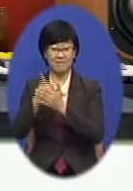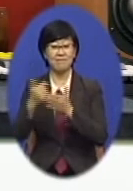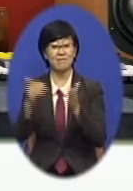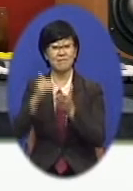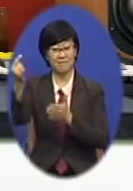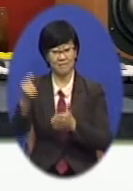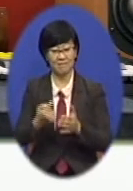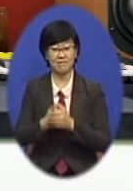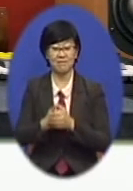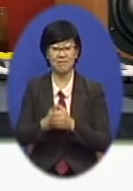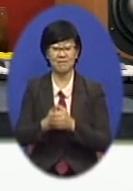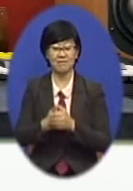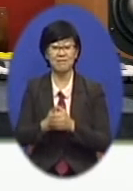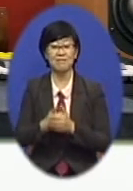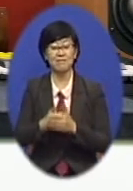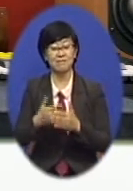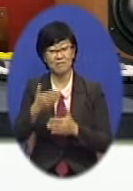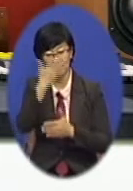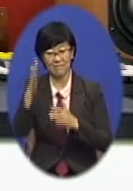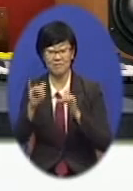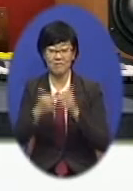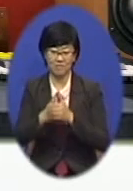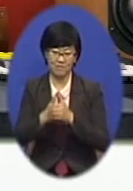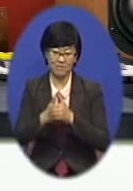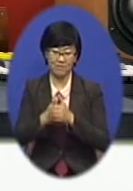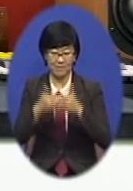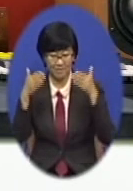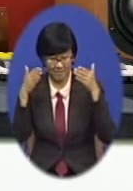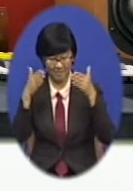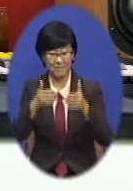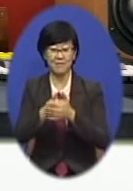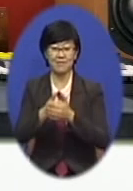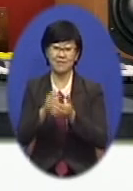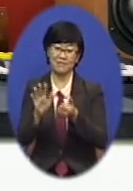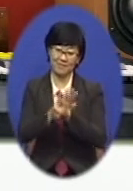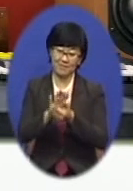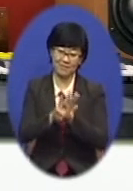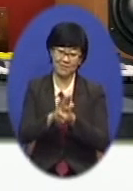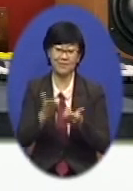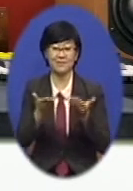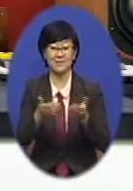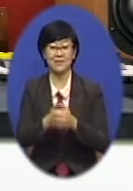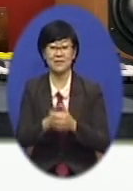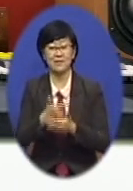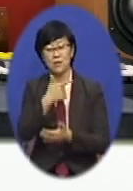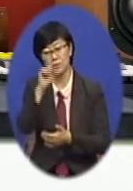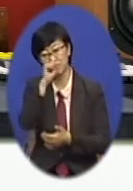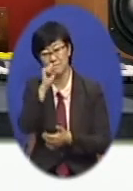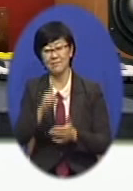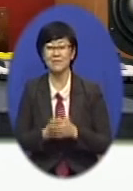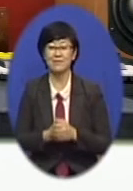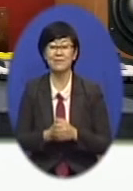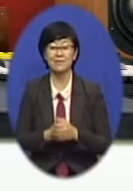참 어르신들이 조금만 젊은이들이 신경을 쓰고 다가가서 예. 조금 부추겨 드리면 그렇게 좋아하실